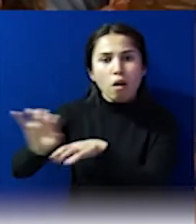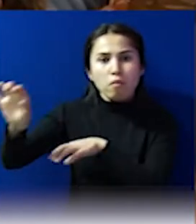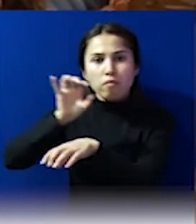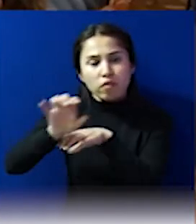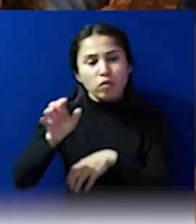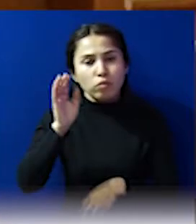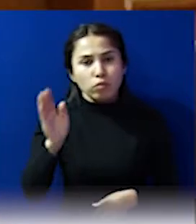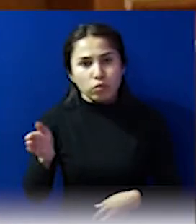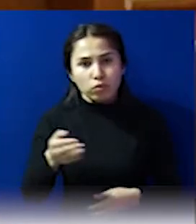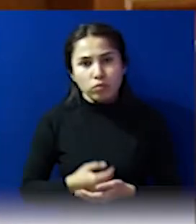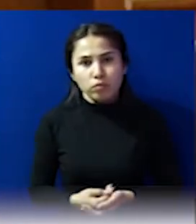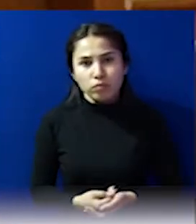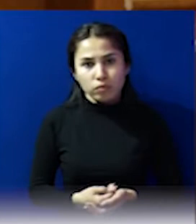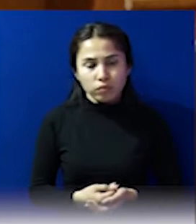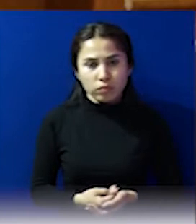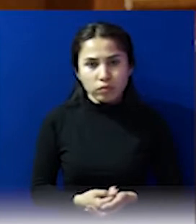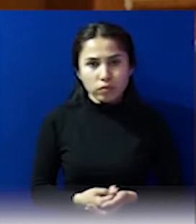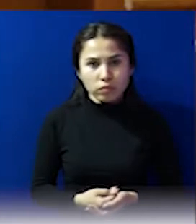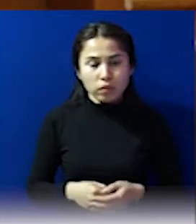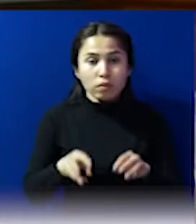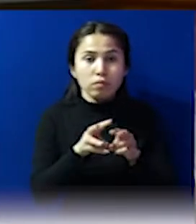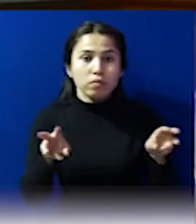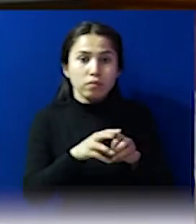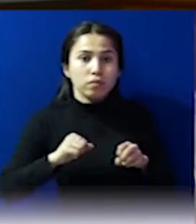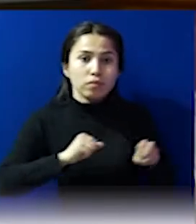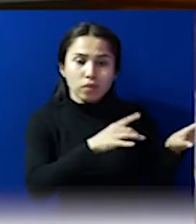финансовые институты национального холдинга «Казагро».